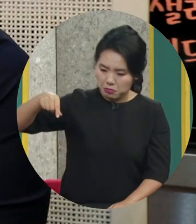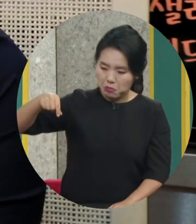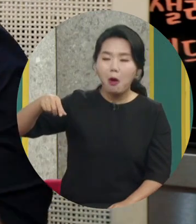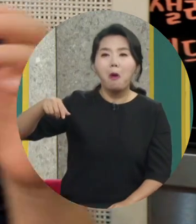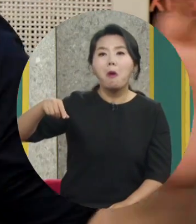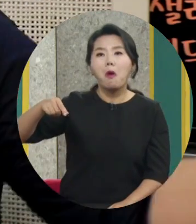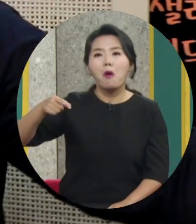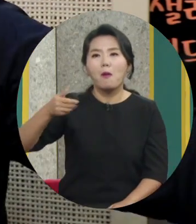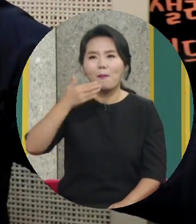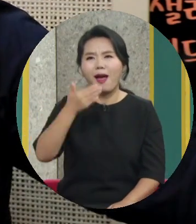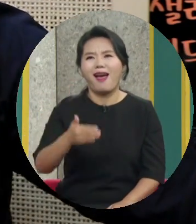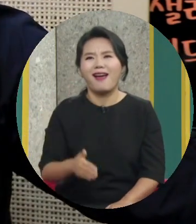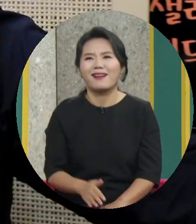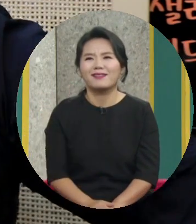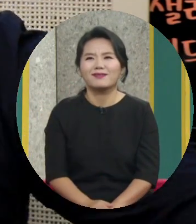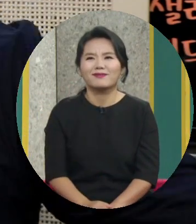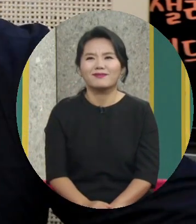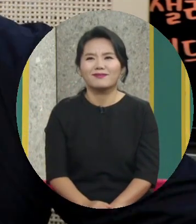하고